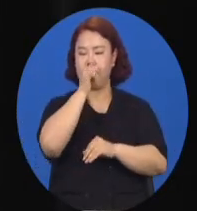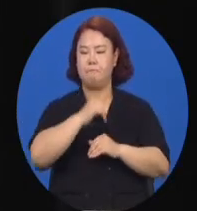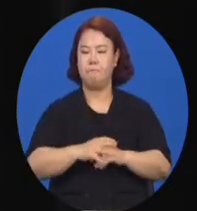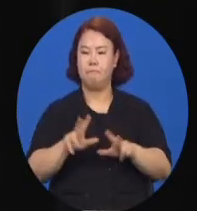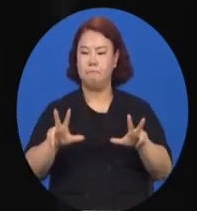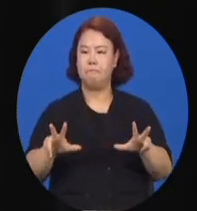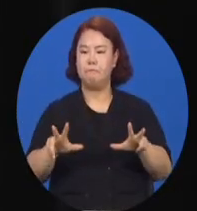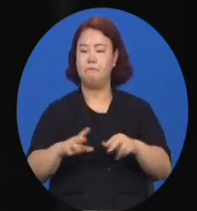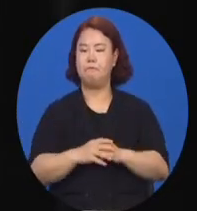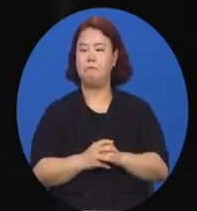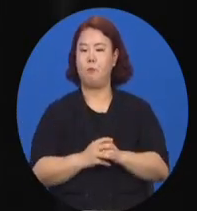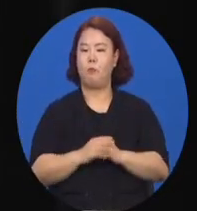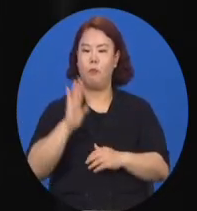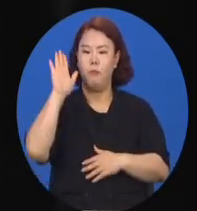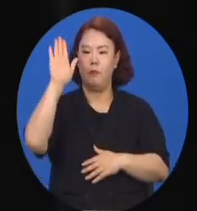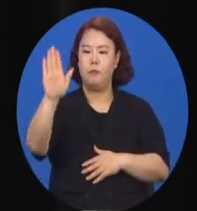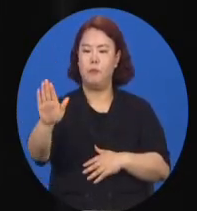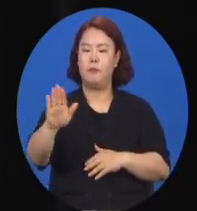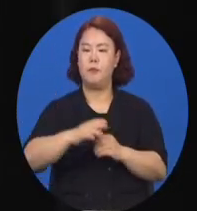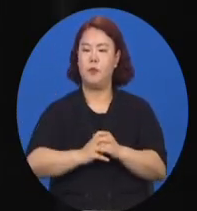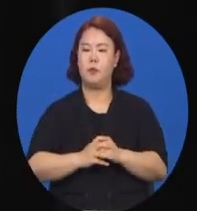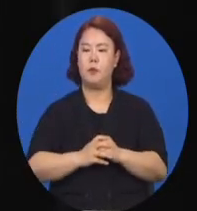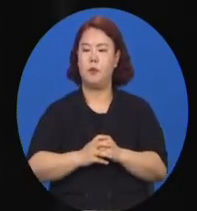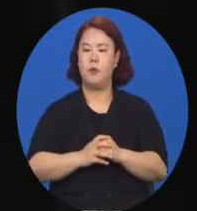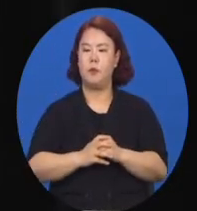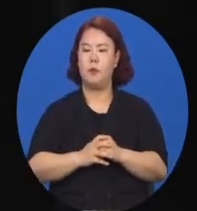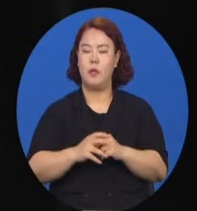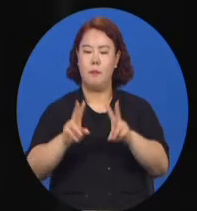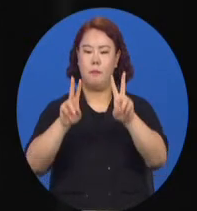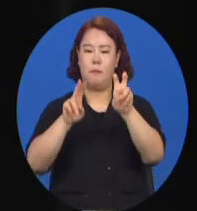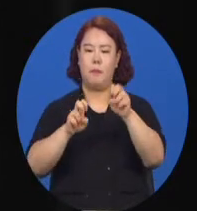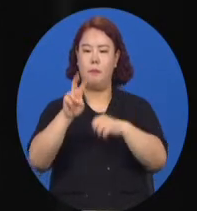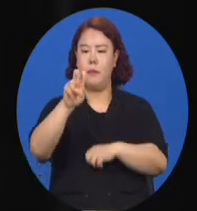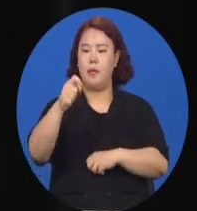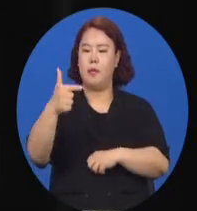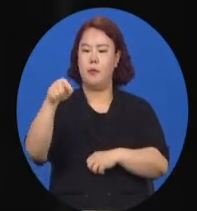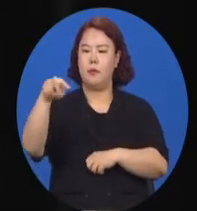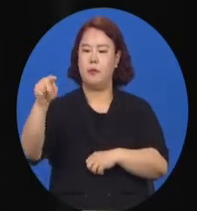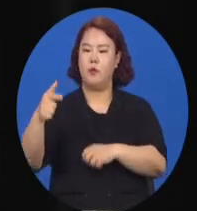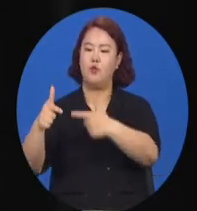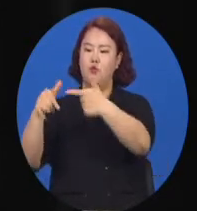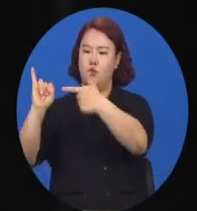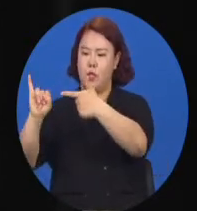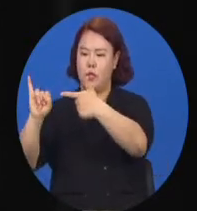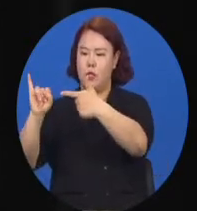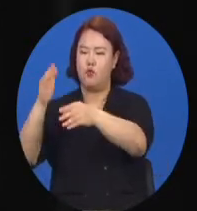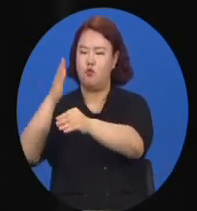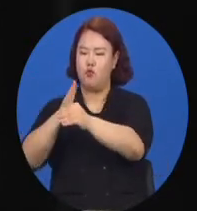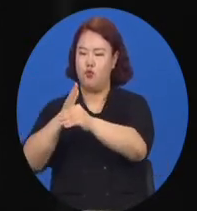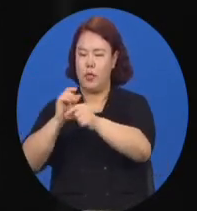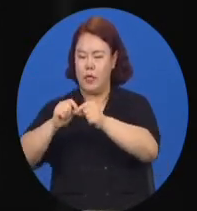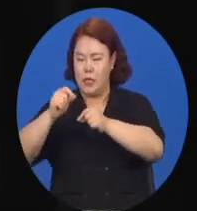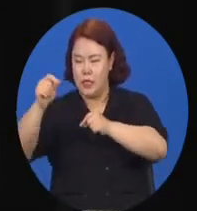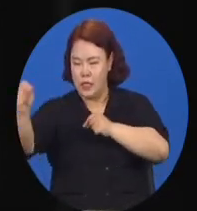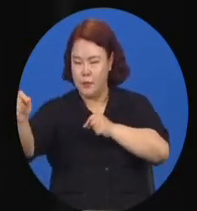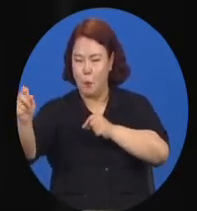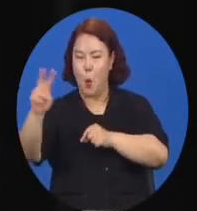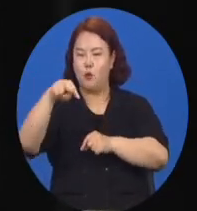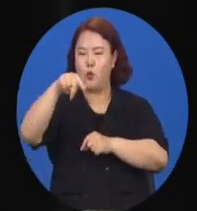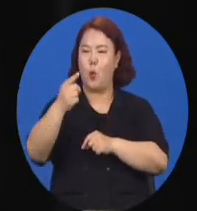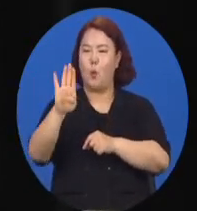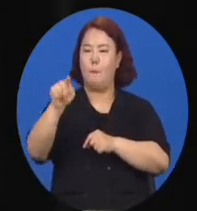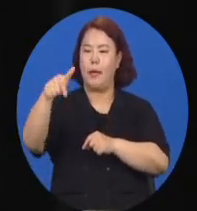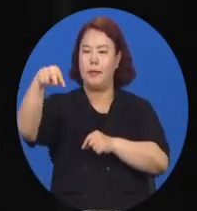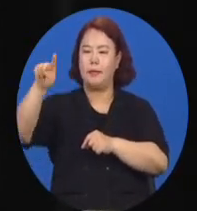이제 앞으로 지난 민선 6기 제가 제시한 중장기 사업인 소백산 케이블카 완성하고